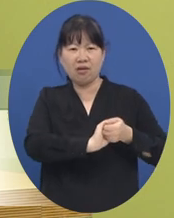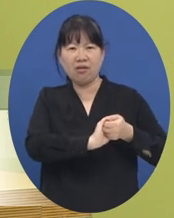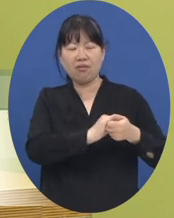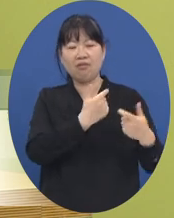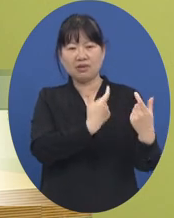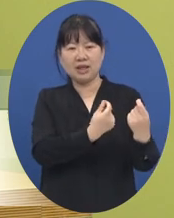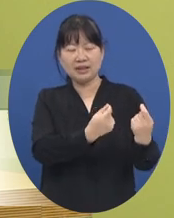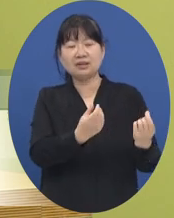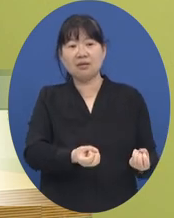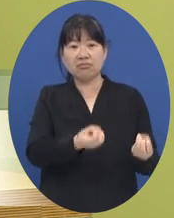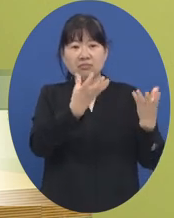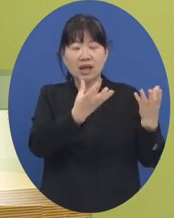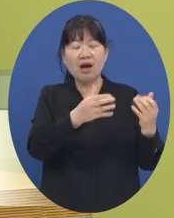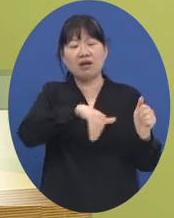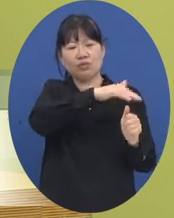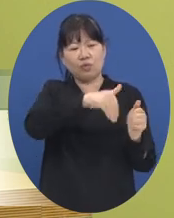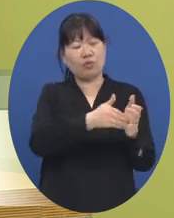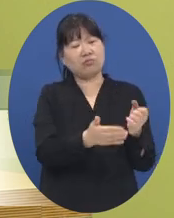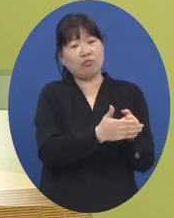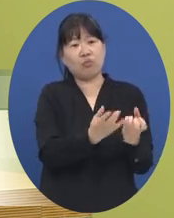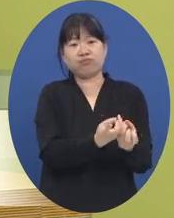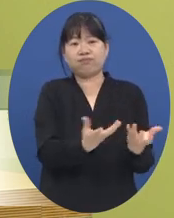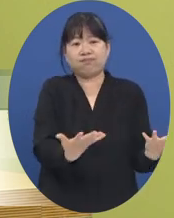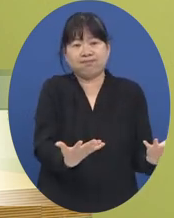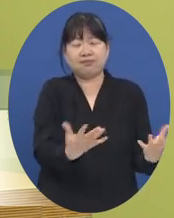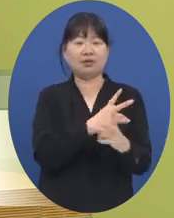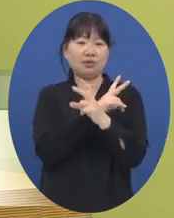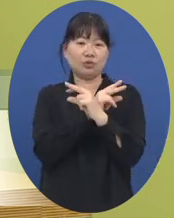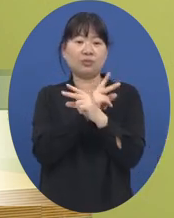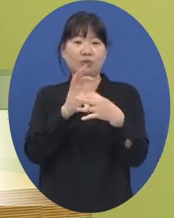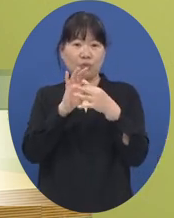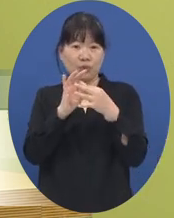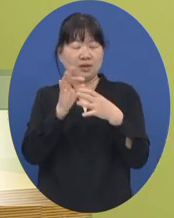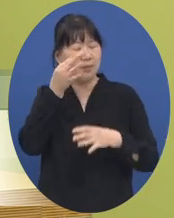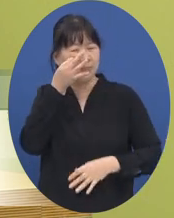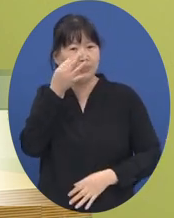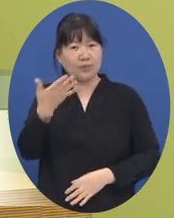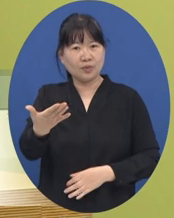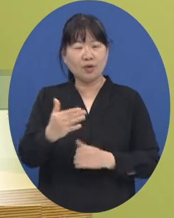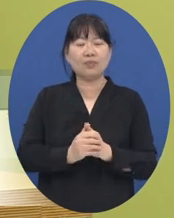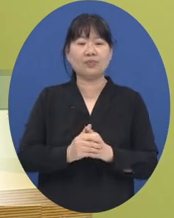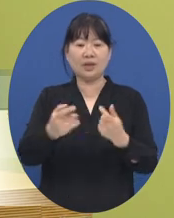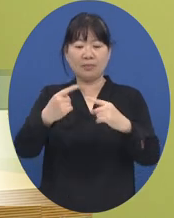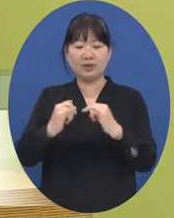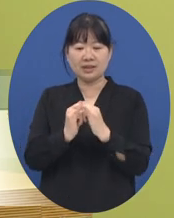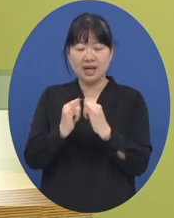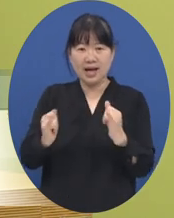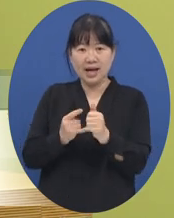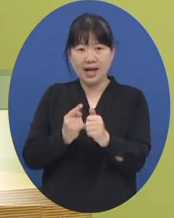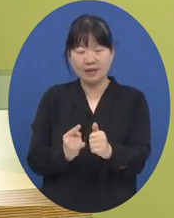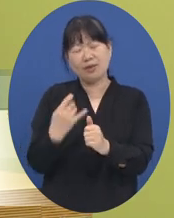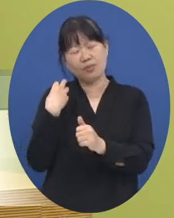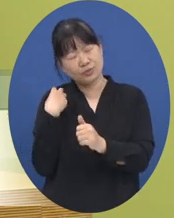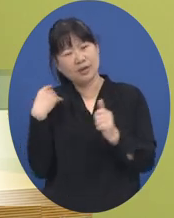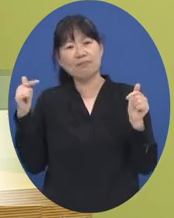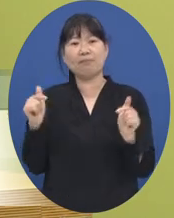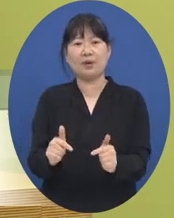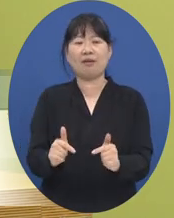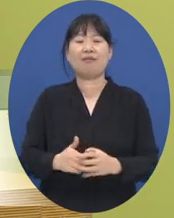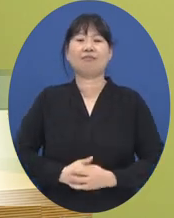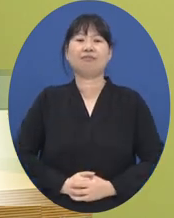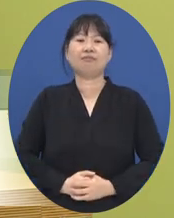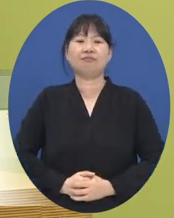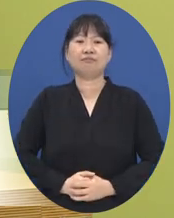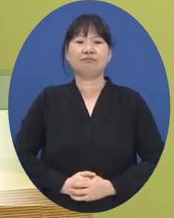제한적인 그런 행사의 여건상 어쩔 수 없이 비대면으로 진행하는 것이 참여하시는 많은 분들에게 부담을 덜수 있다는